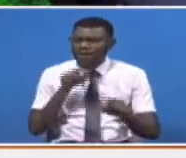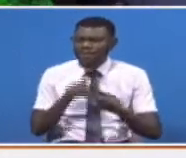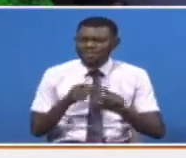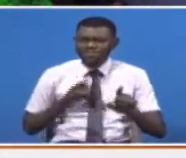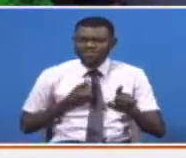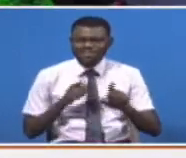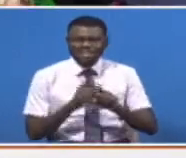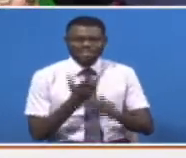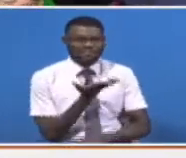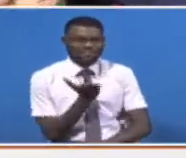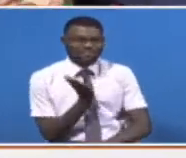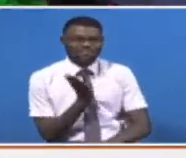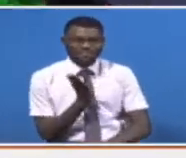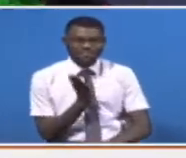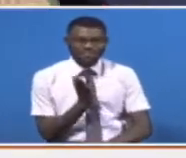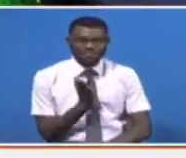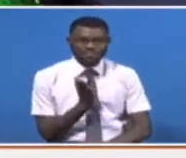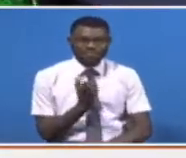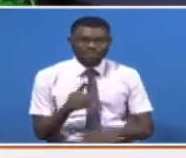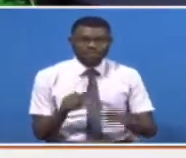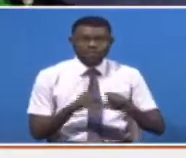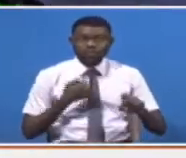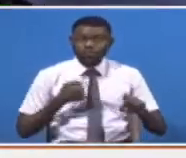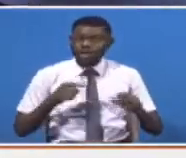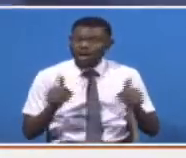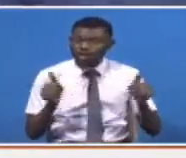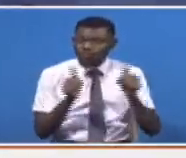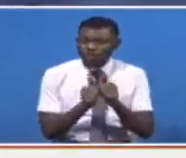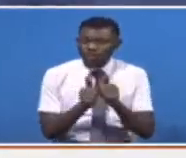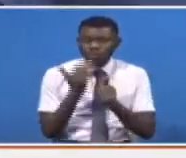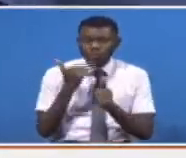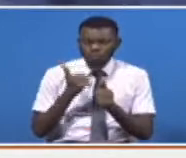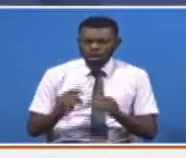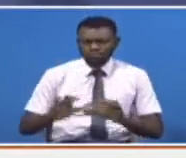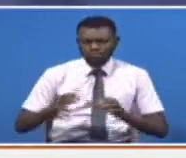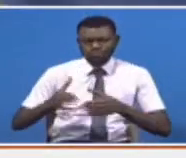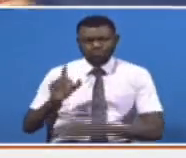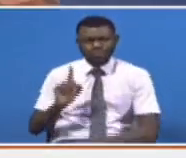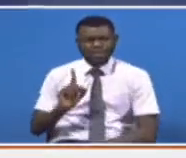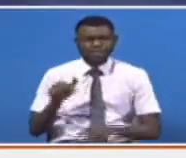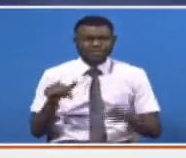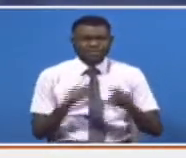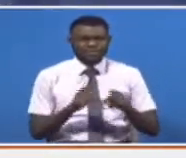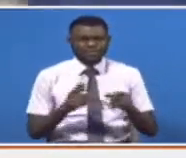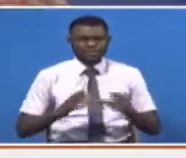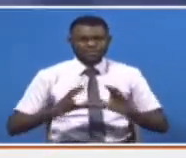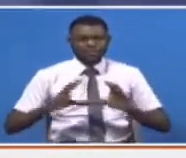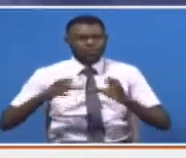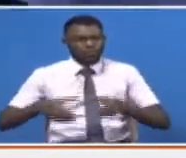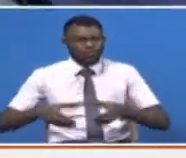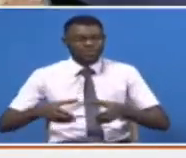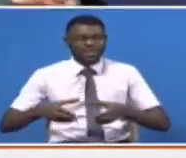and sisters. And because we are together, because we are one, because we are community,